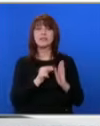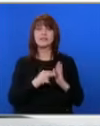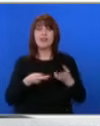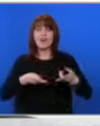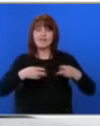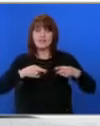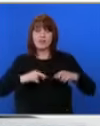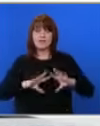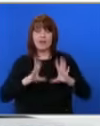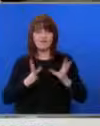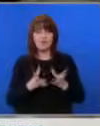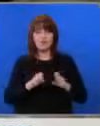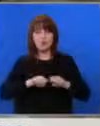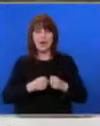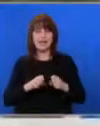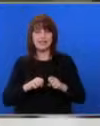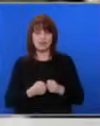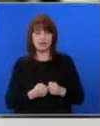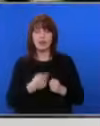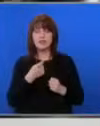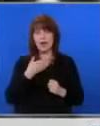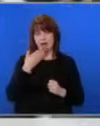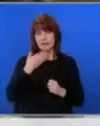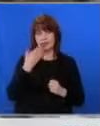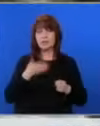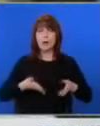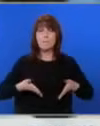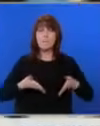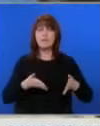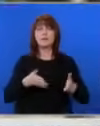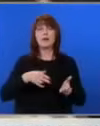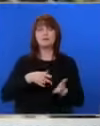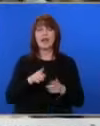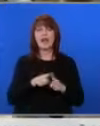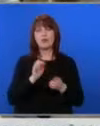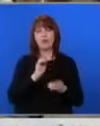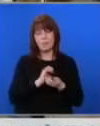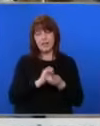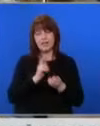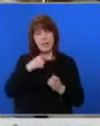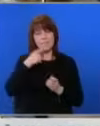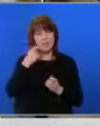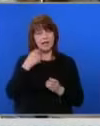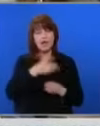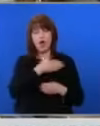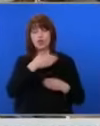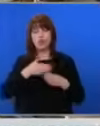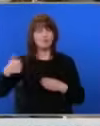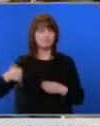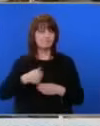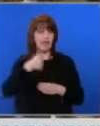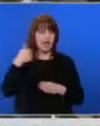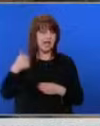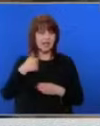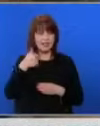което беше разрушено от режима. Тихановска разказа за пътя, който е изминала от домакиня и майка до опозиционен лидер и за борбата на